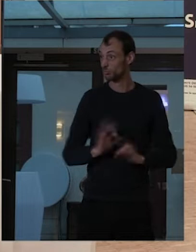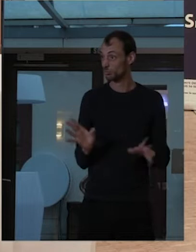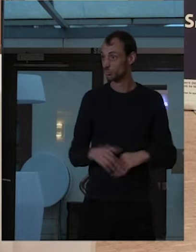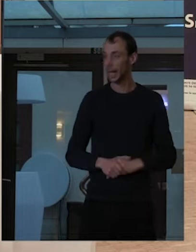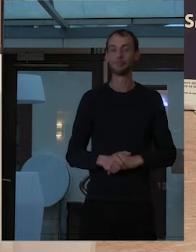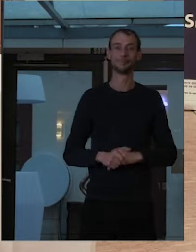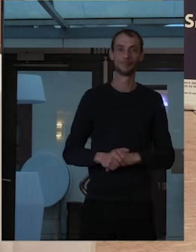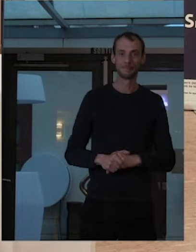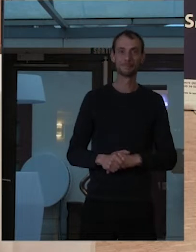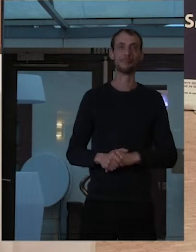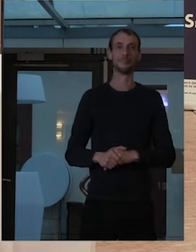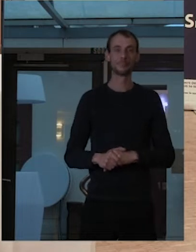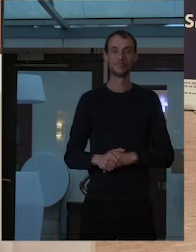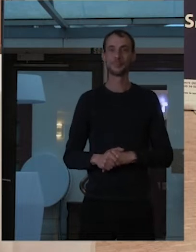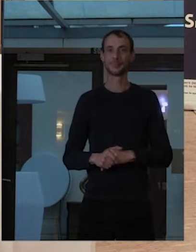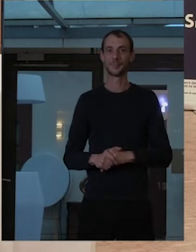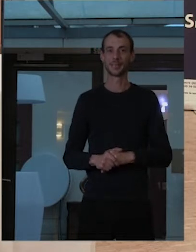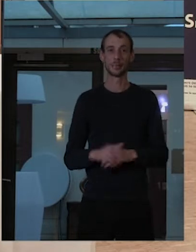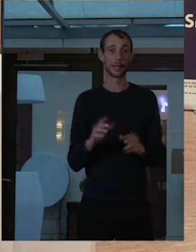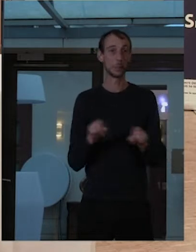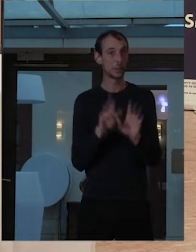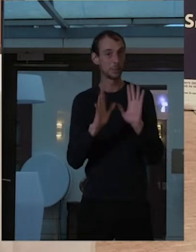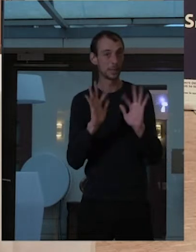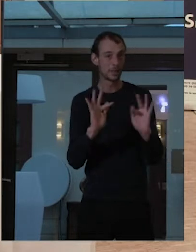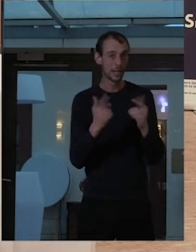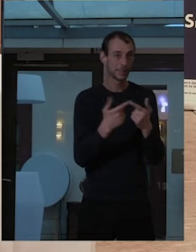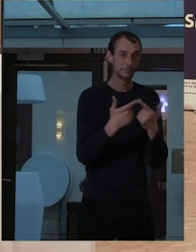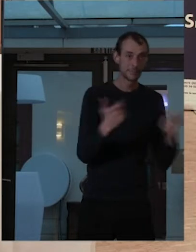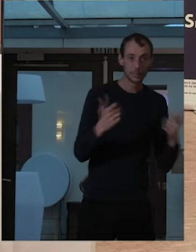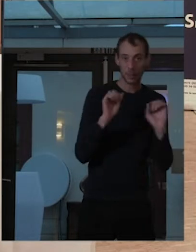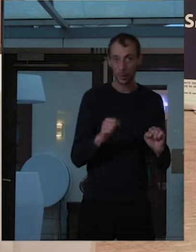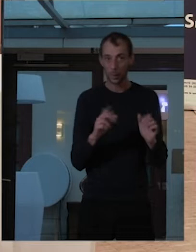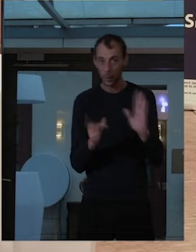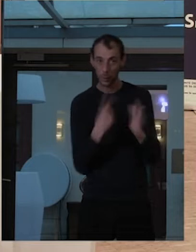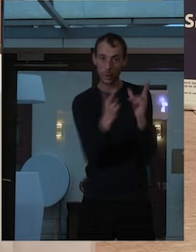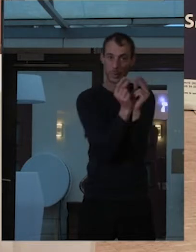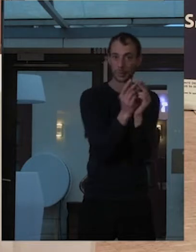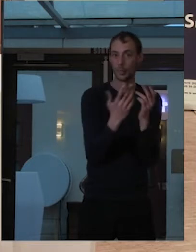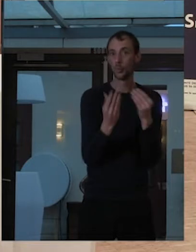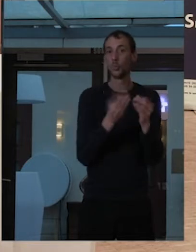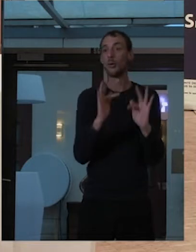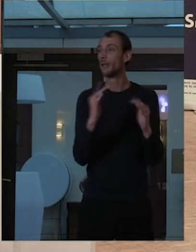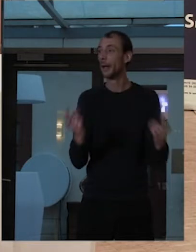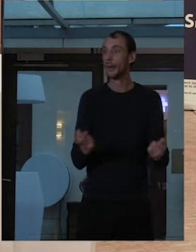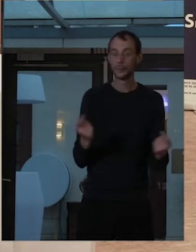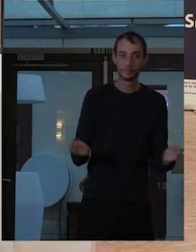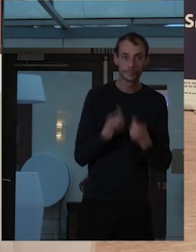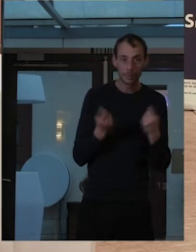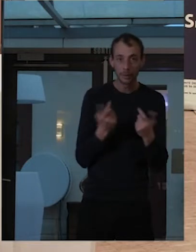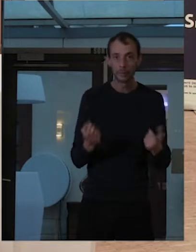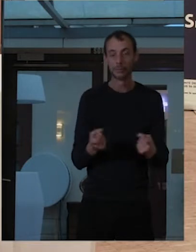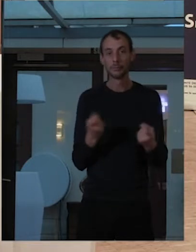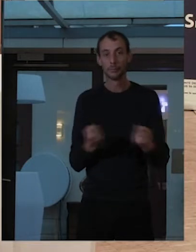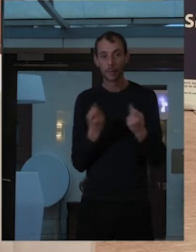peut-être, et j'espère qu'on aura l'occasion de reparler aussi des terrains et de la qualité des entraînements, des moyens en tous les cas qui peuvent